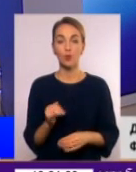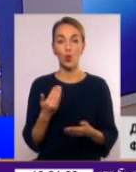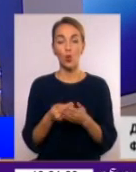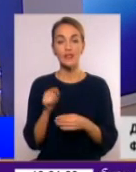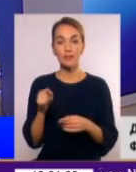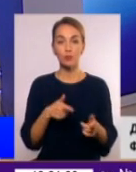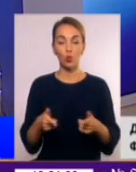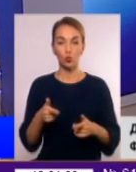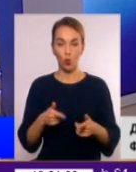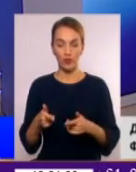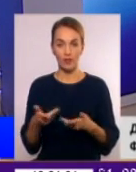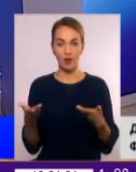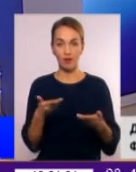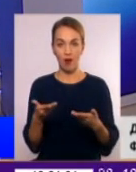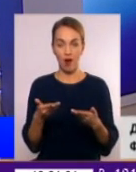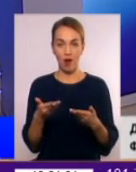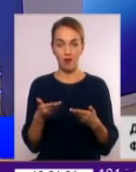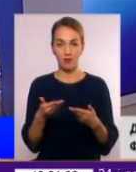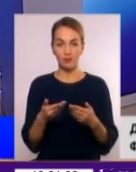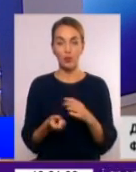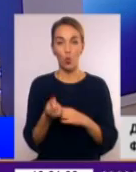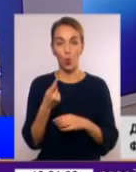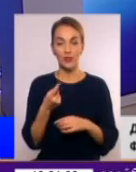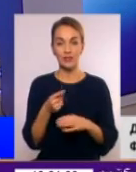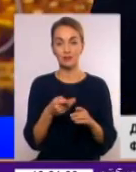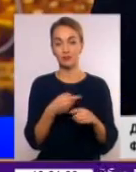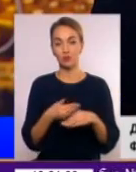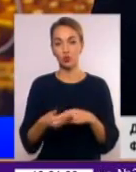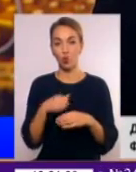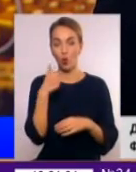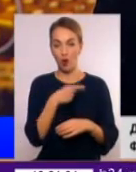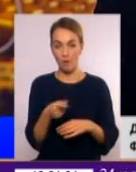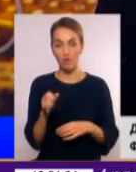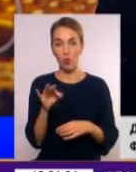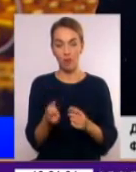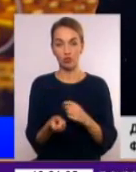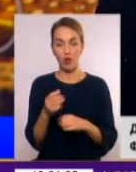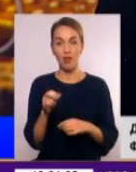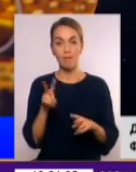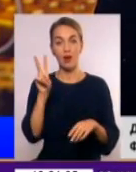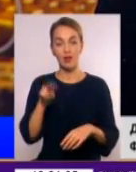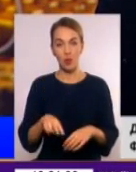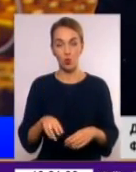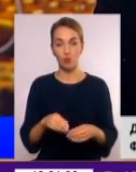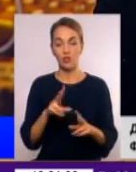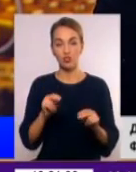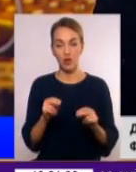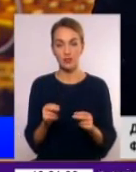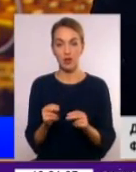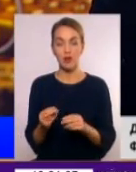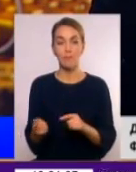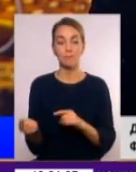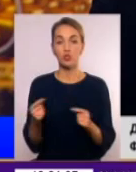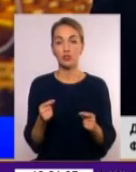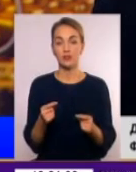тієї підготовки, яка приходить з роками, вона прийшла. Але паралельно, на щастя, прийшли і в достатній кількості озброєння,